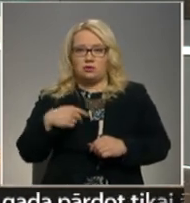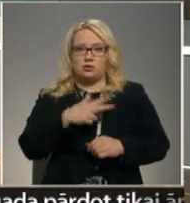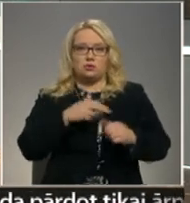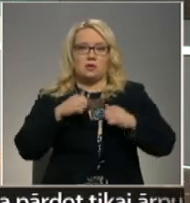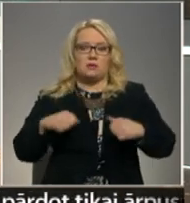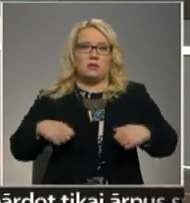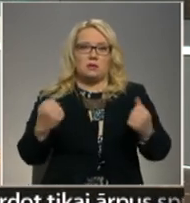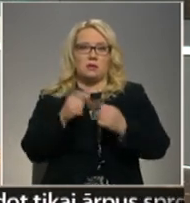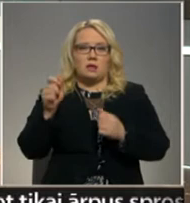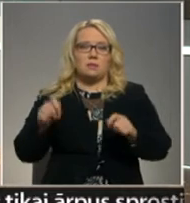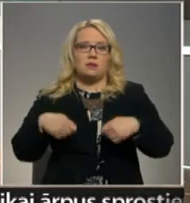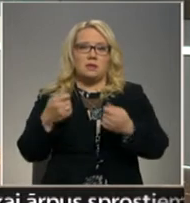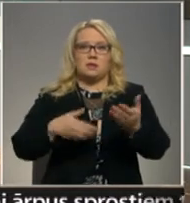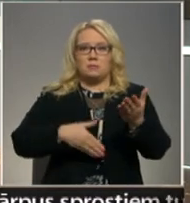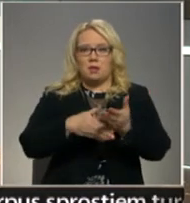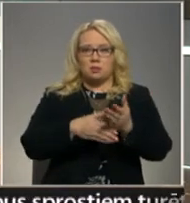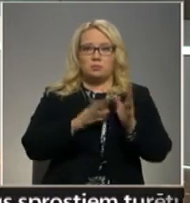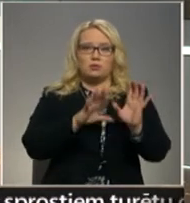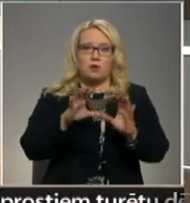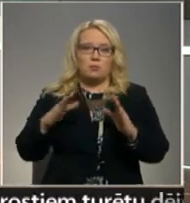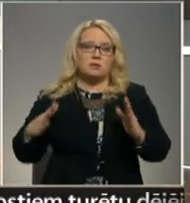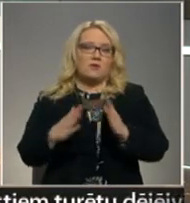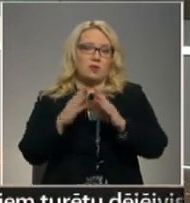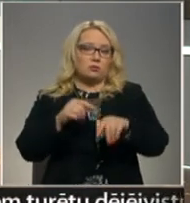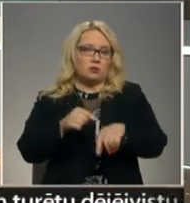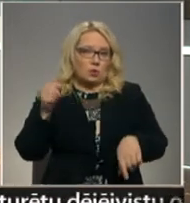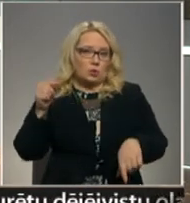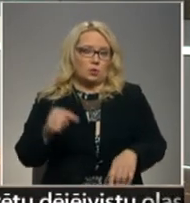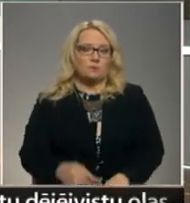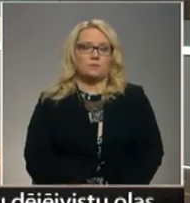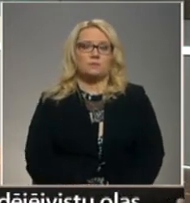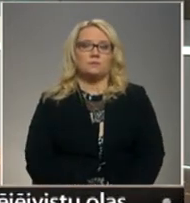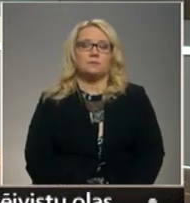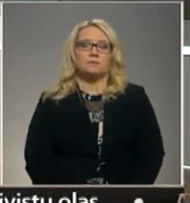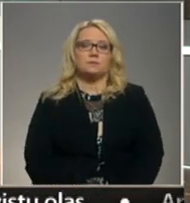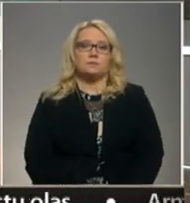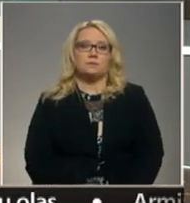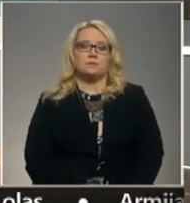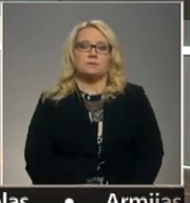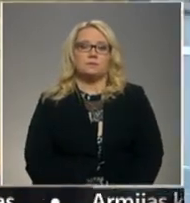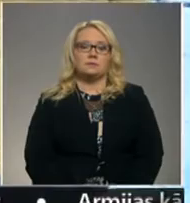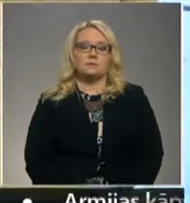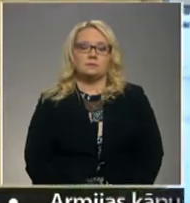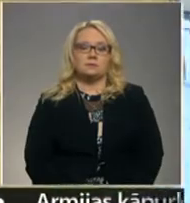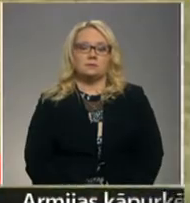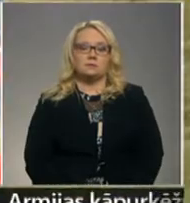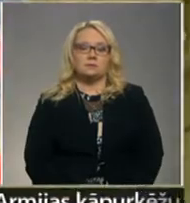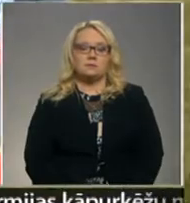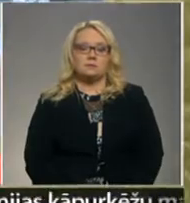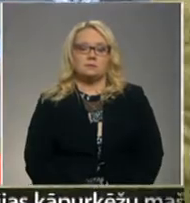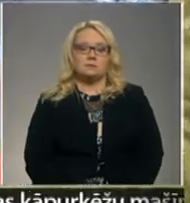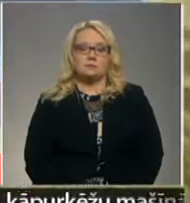dienas darbinieki tiem sniedz palīdzību un sarūpēja svētku sajūtu. Plašāk Vidzemes televīzijas kolēģi. Mēs varam parādīt